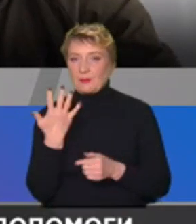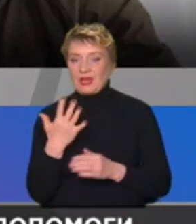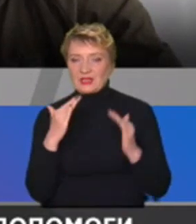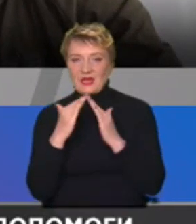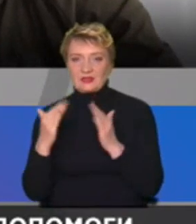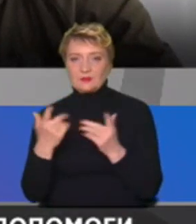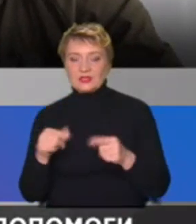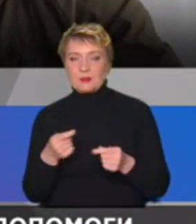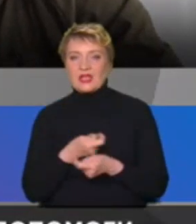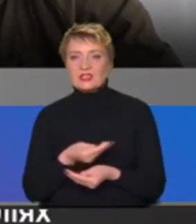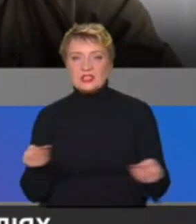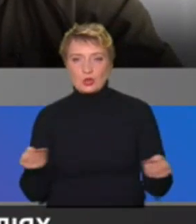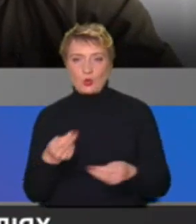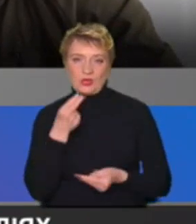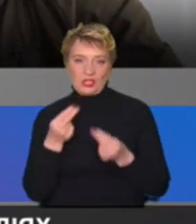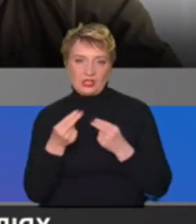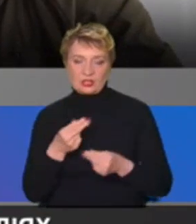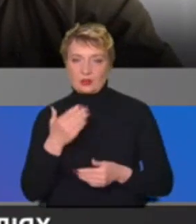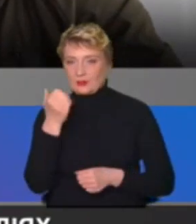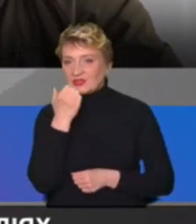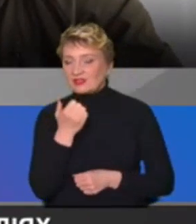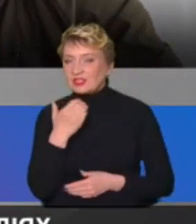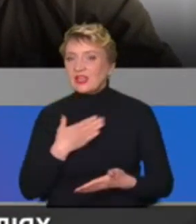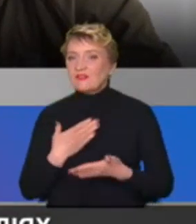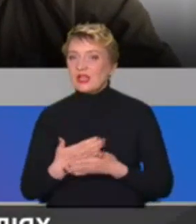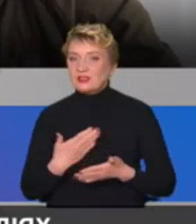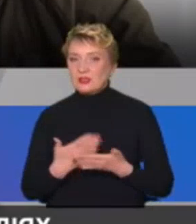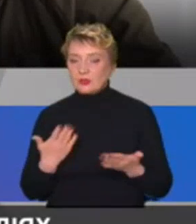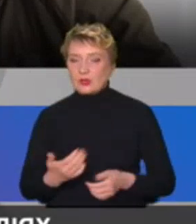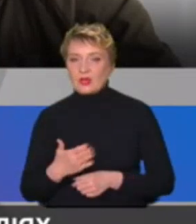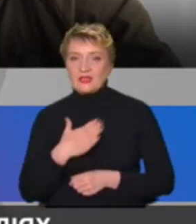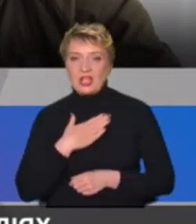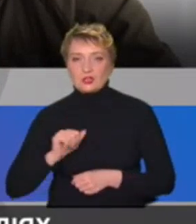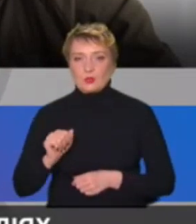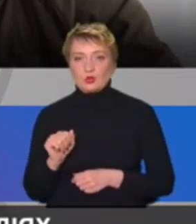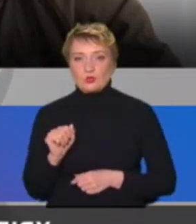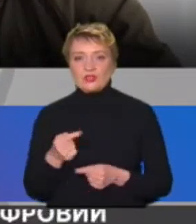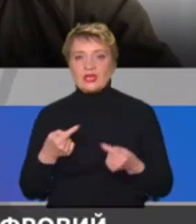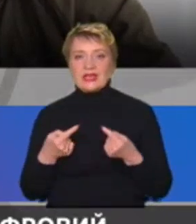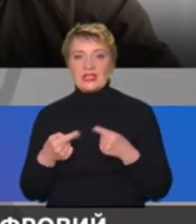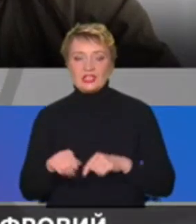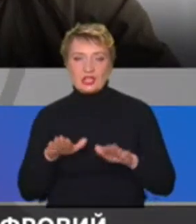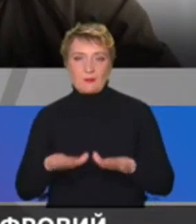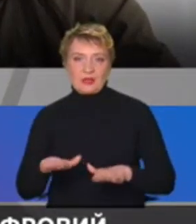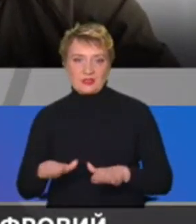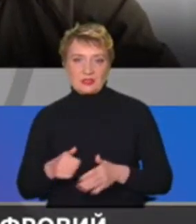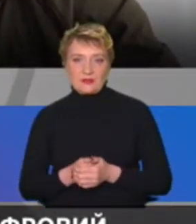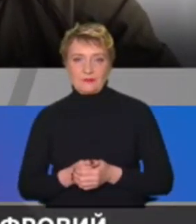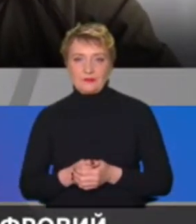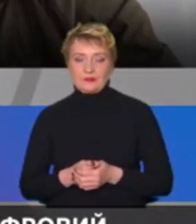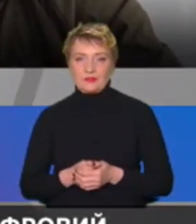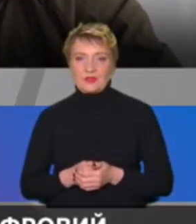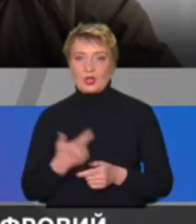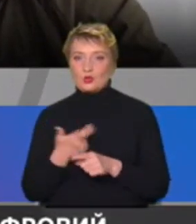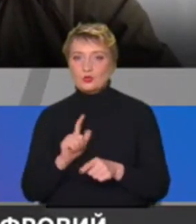їжу. І завдяки волонтерам, завдяки нашим друзям інших міст, ну, мерів, да, вони нам